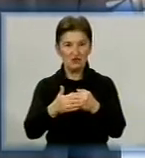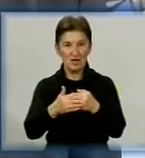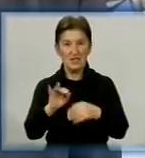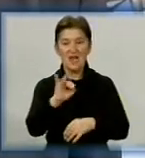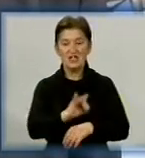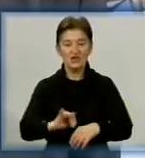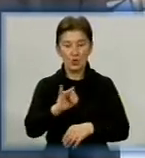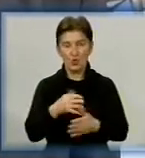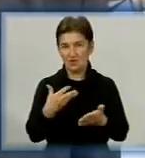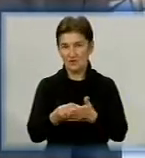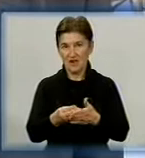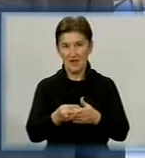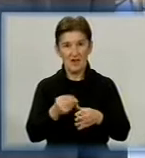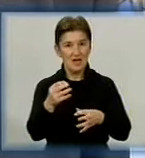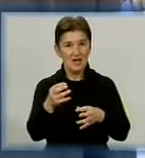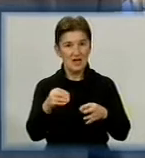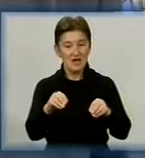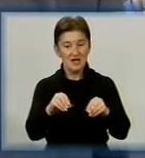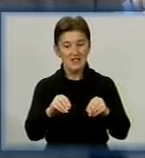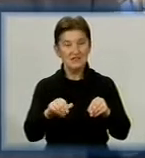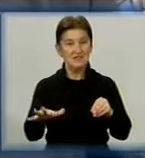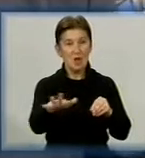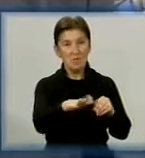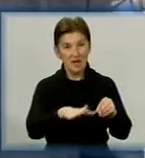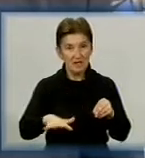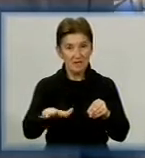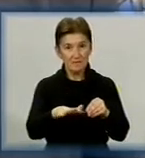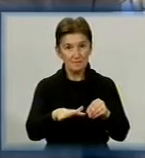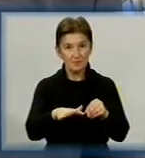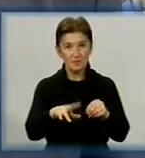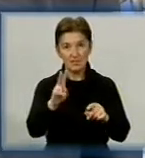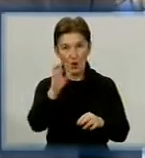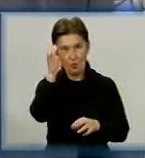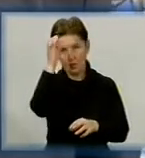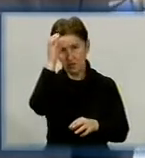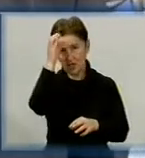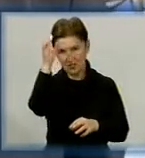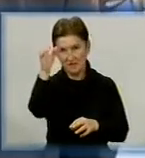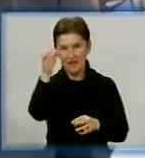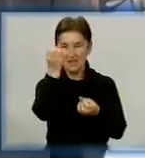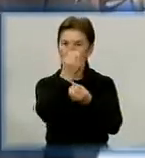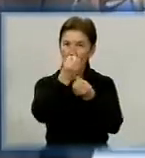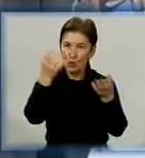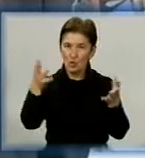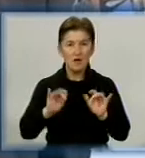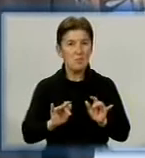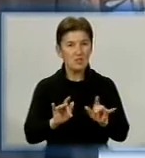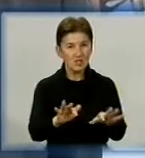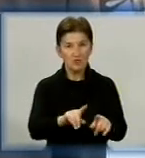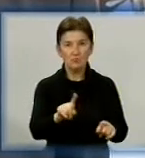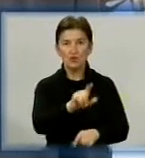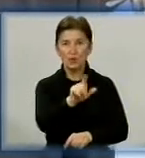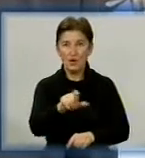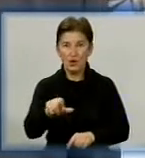своей земли к нашим и образовательным процессам, и культурным процессам, чтобы люди